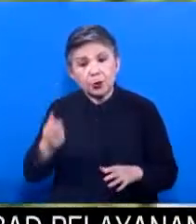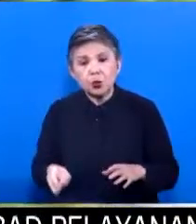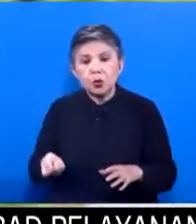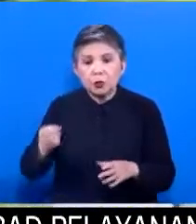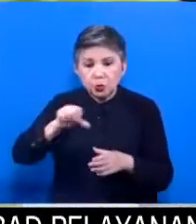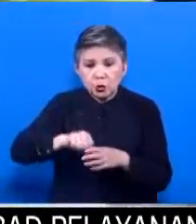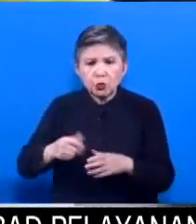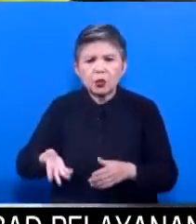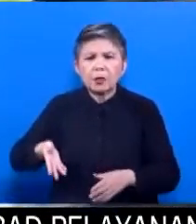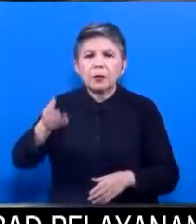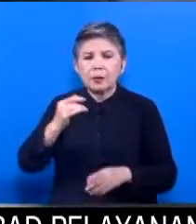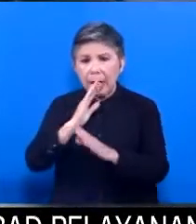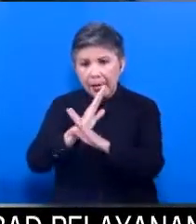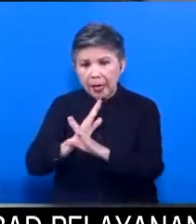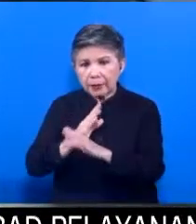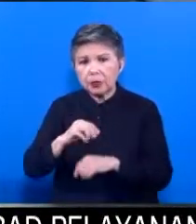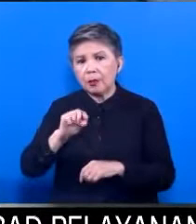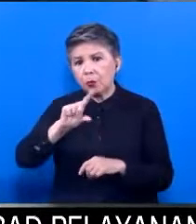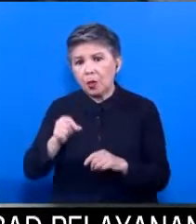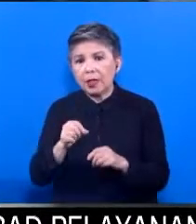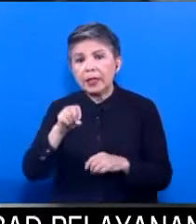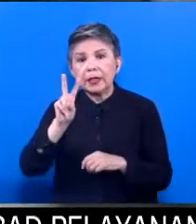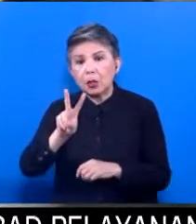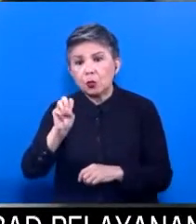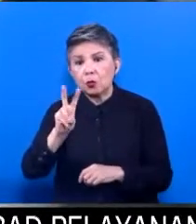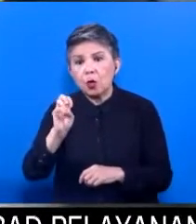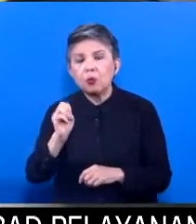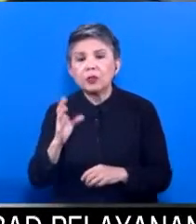sejak 1 Januari 2020, namun